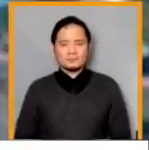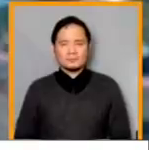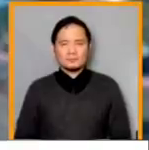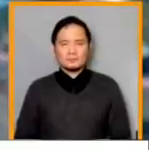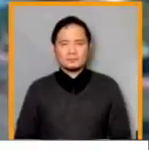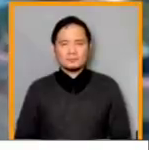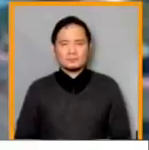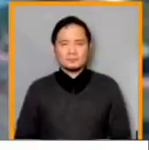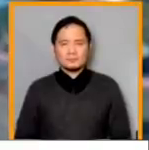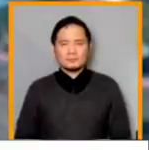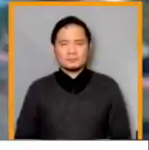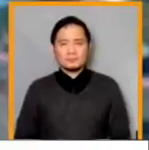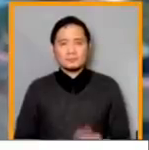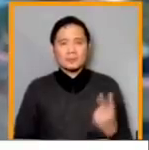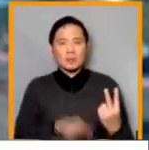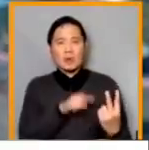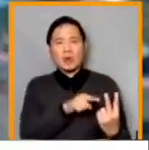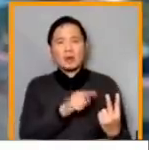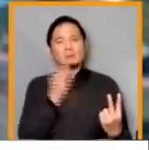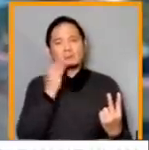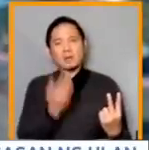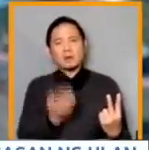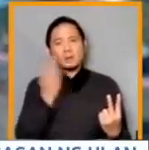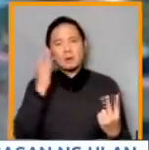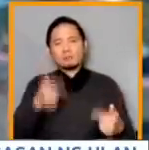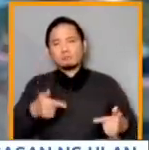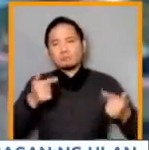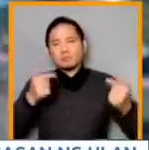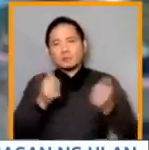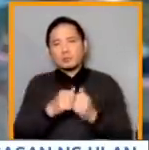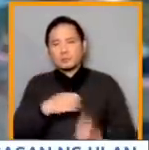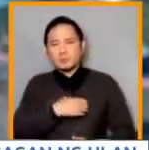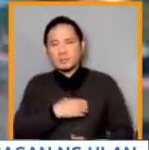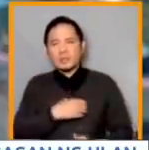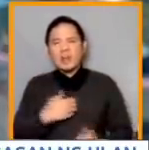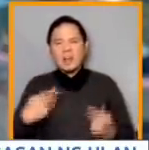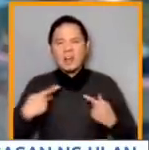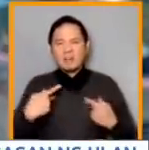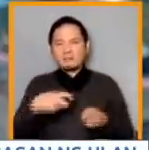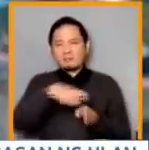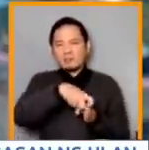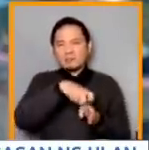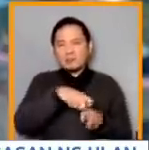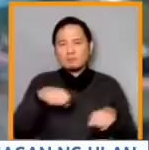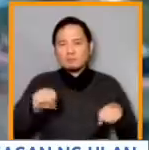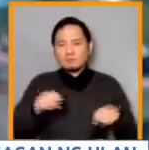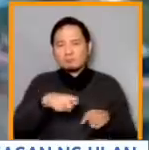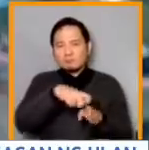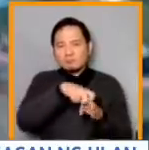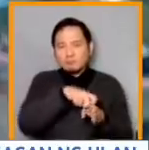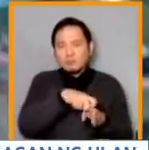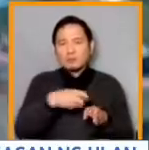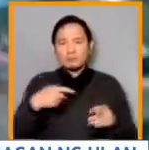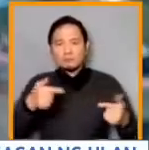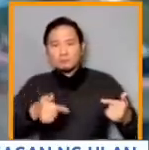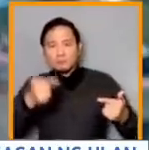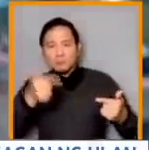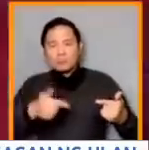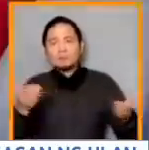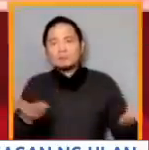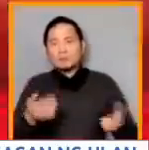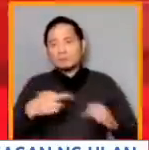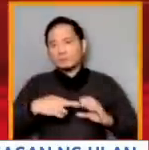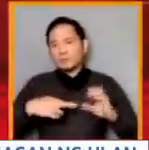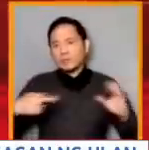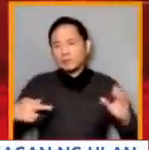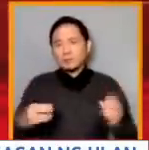sa engkwento ng mga pulis, dalawang magkaangkas sa motorsiklo na tumakas umano sa checkpoint sa Binangonan, Rizal. May unang balita live